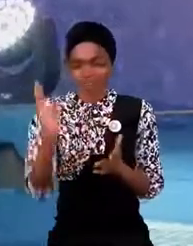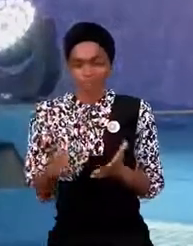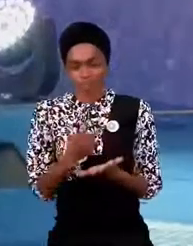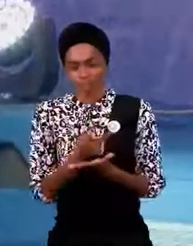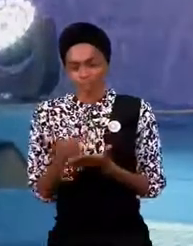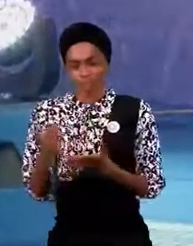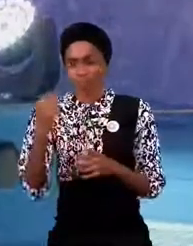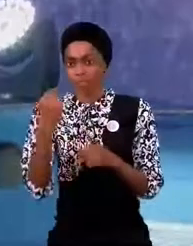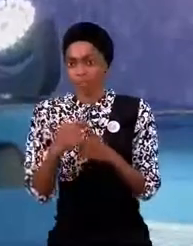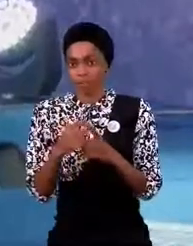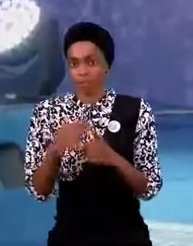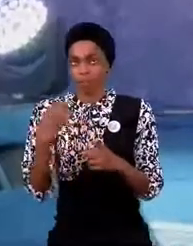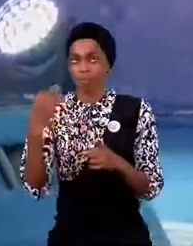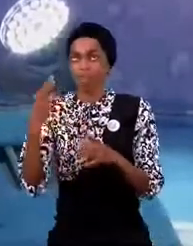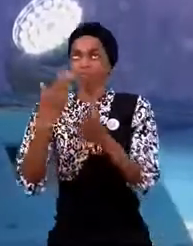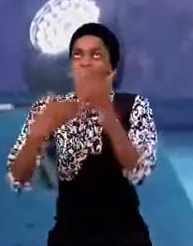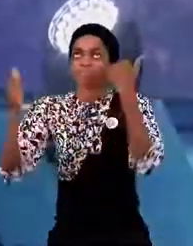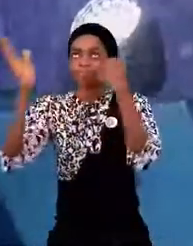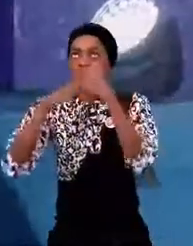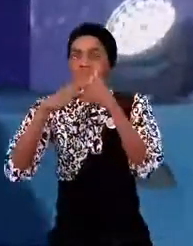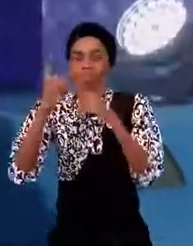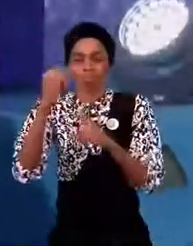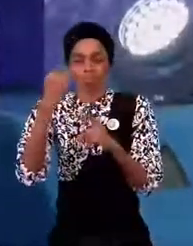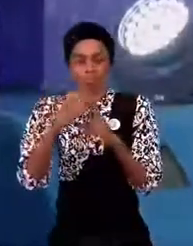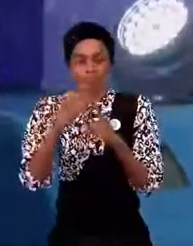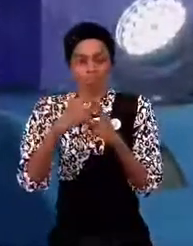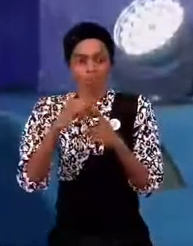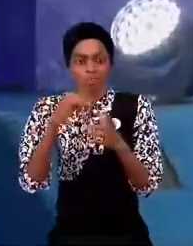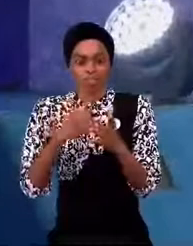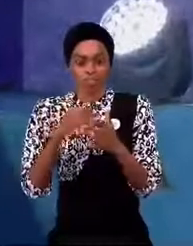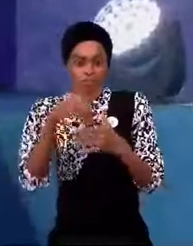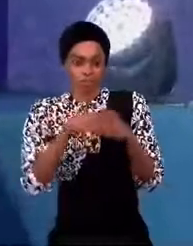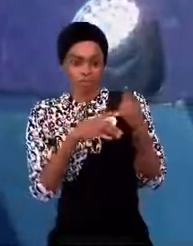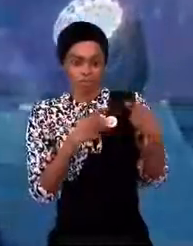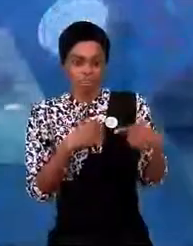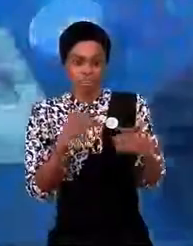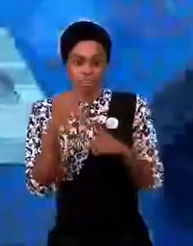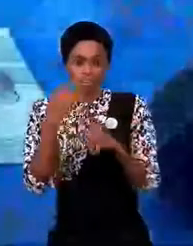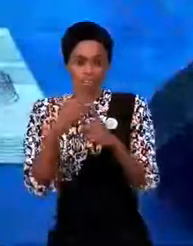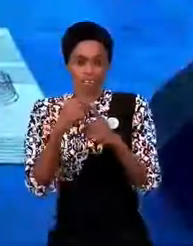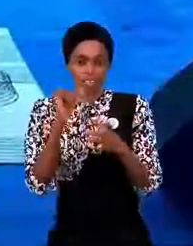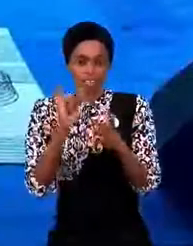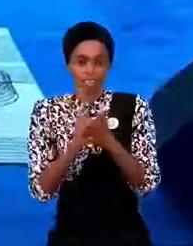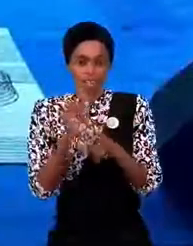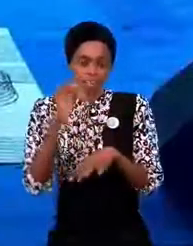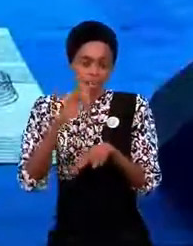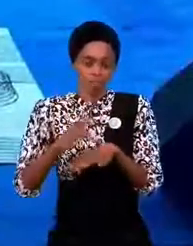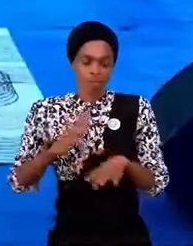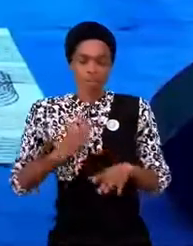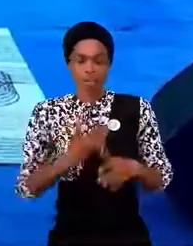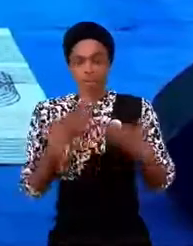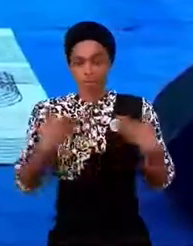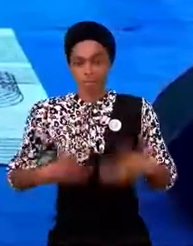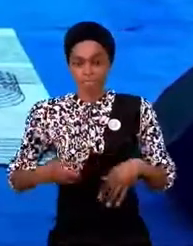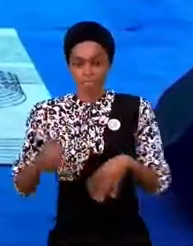la parole qui affecte notre corps, la parole qui affecte tous les domaines de nos vies.